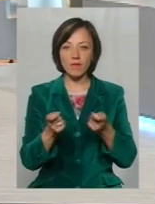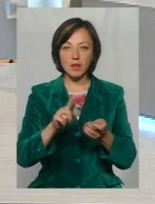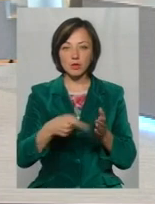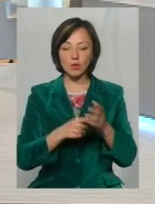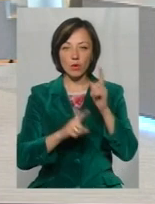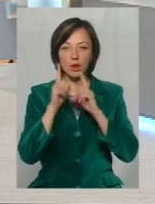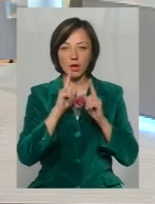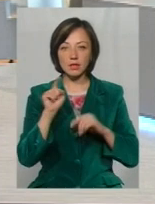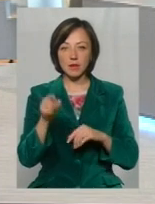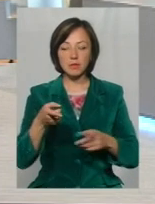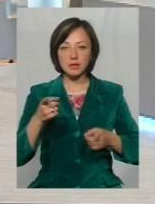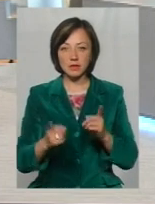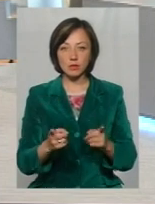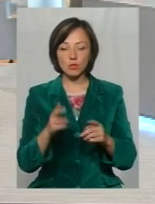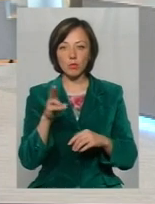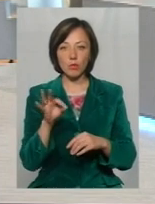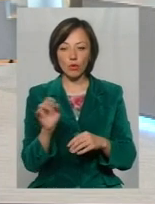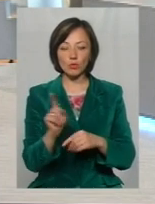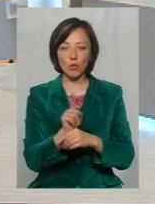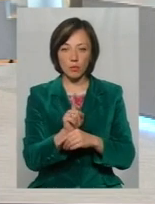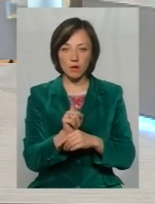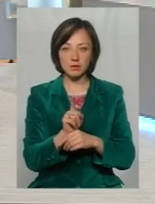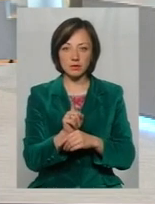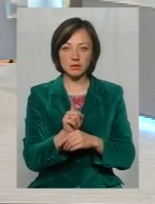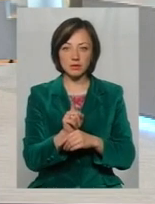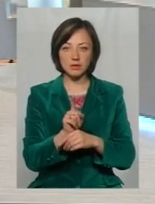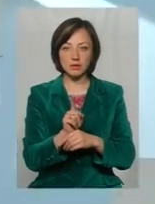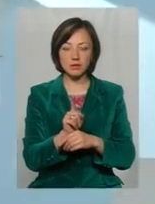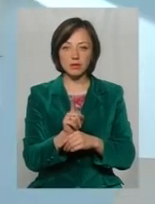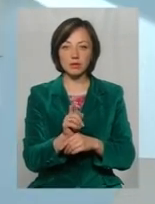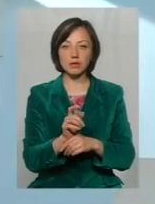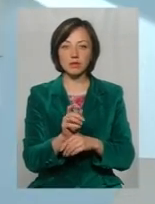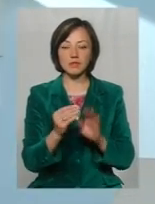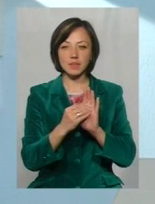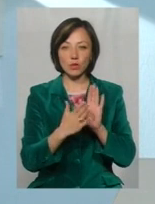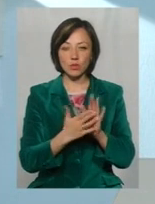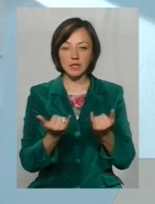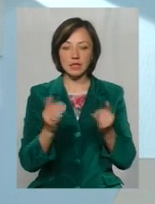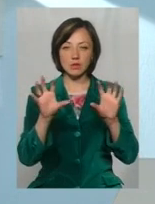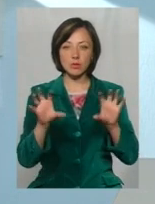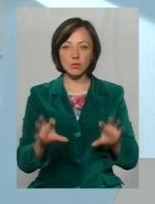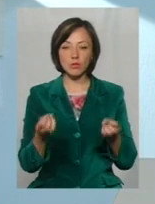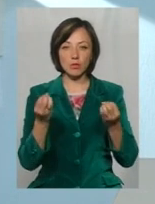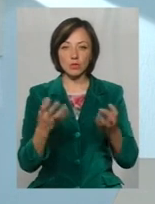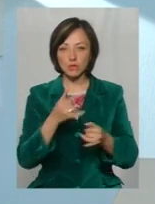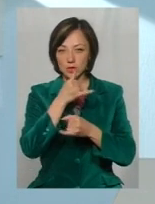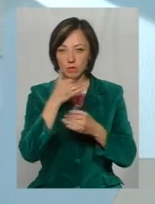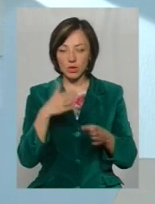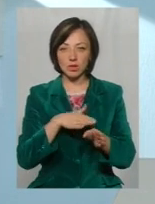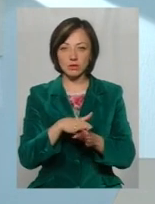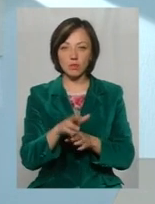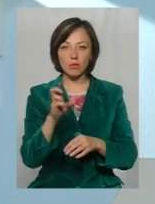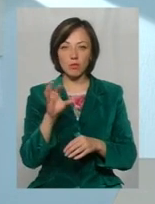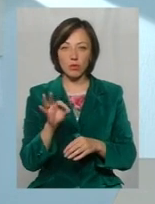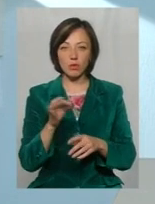І там дійсно по нормах, які встановлені нинішнім законодавством, ми просто не змогли його реалізувати,